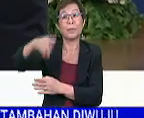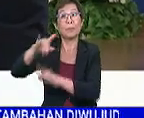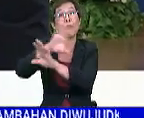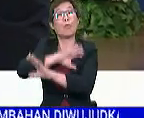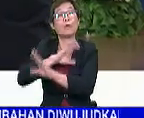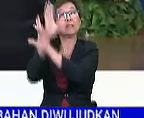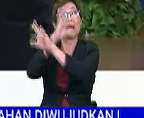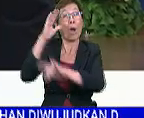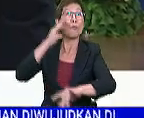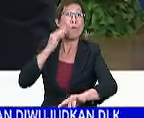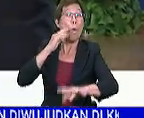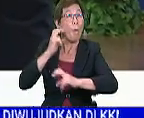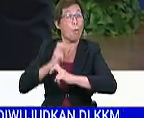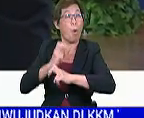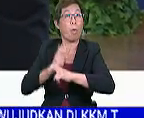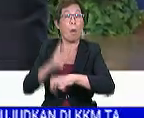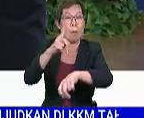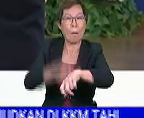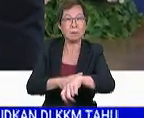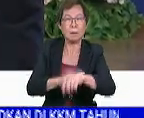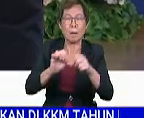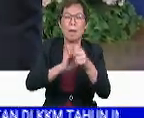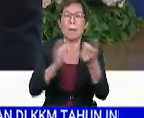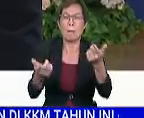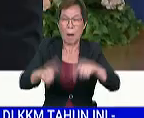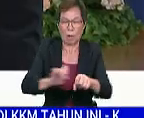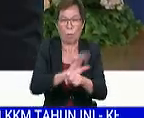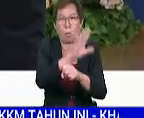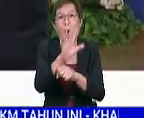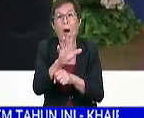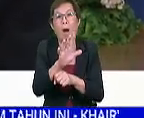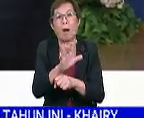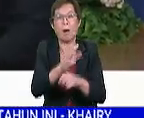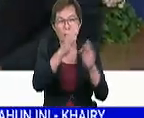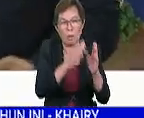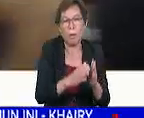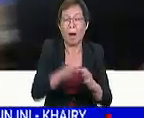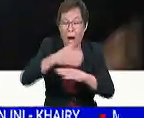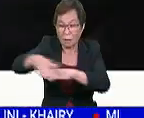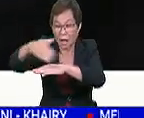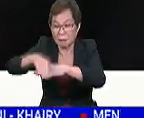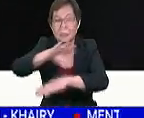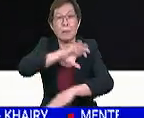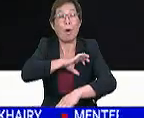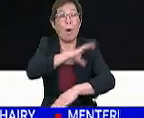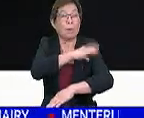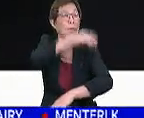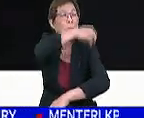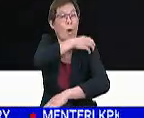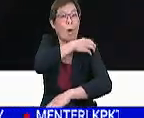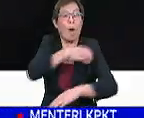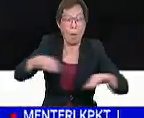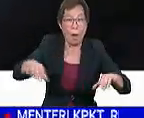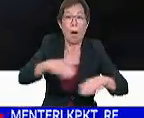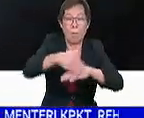pengalaman yang paling mencabar adalah semasa pandemik covid-19 iaitu mengatur gerak kerja pegawai dan anggota membuat sekatan